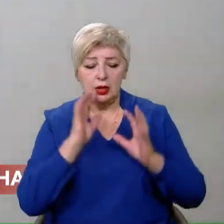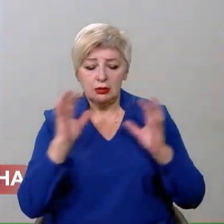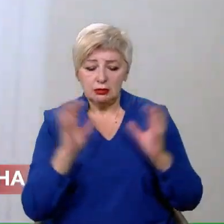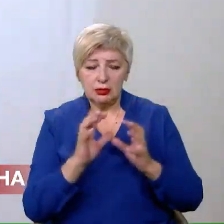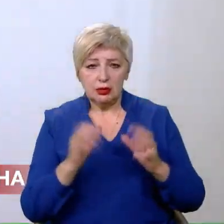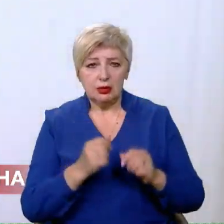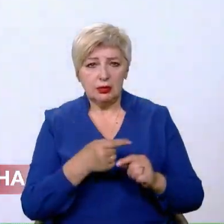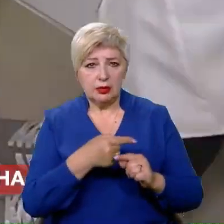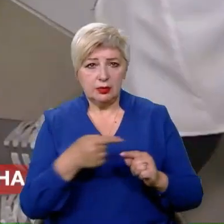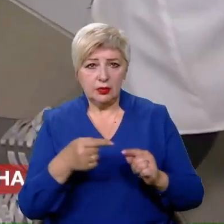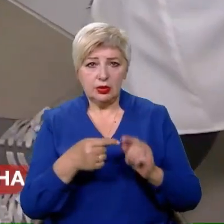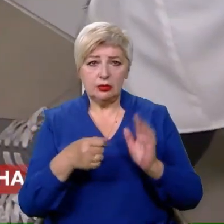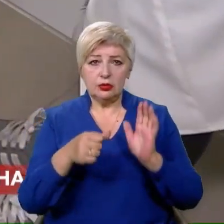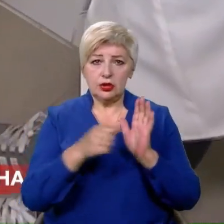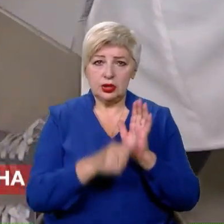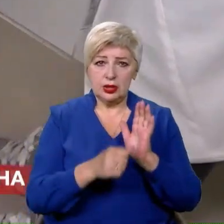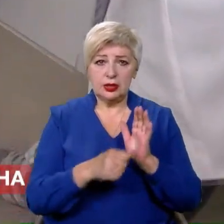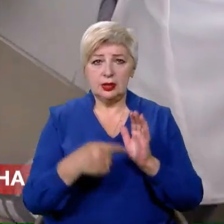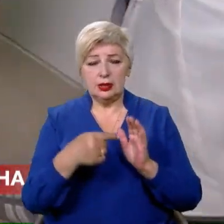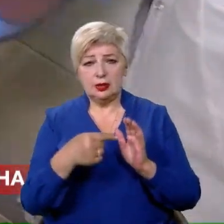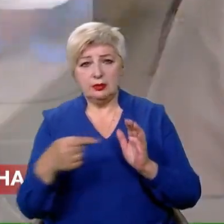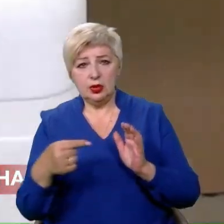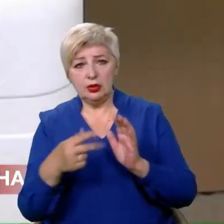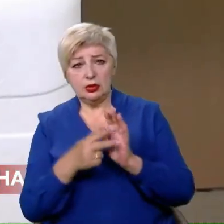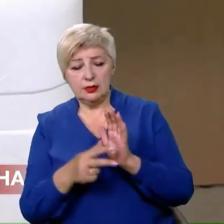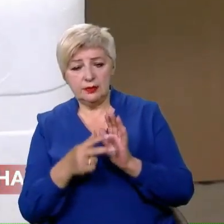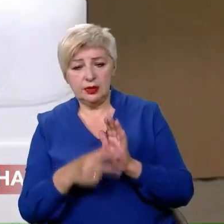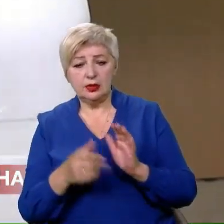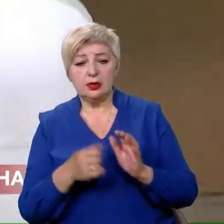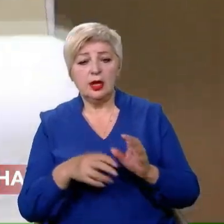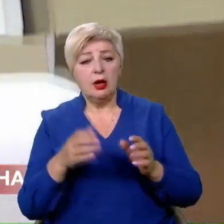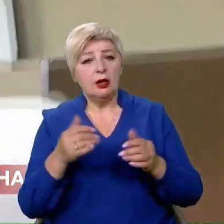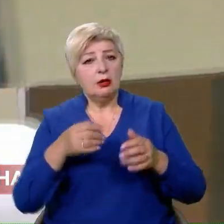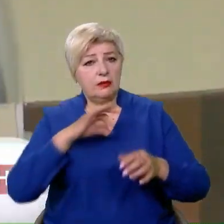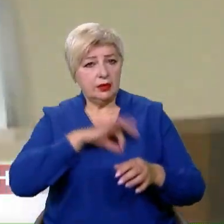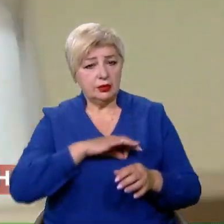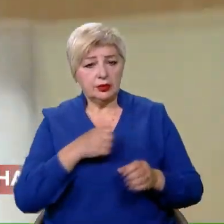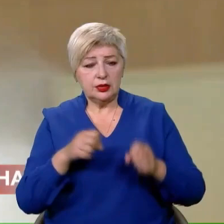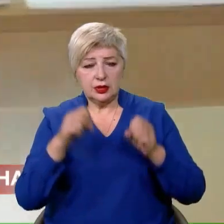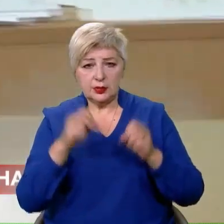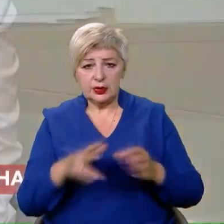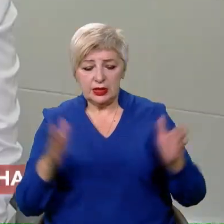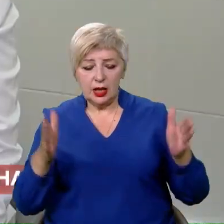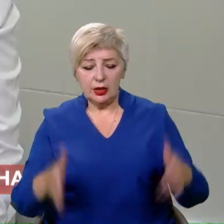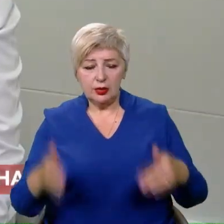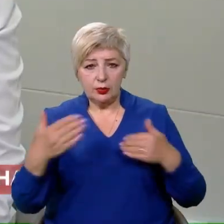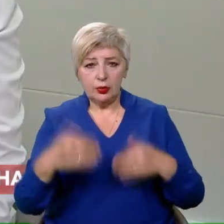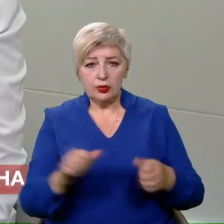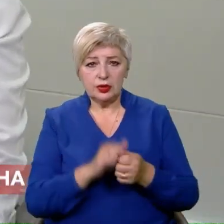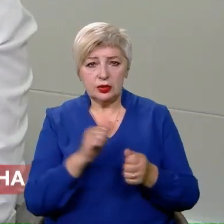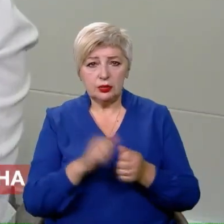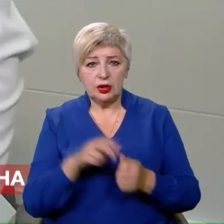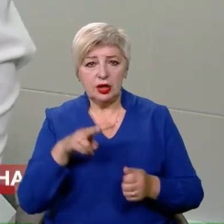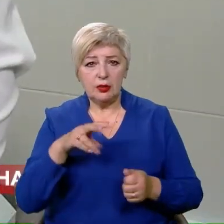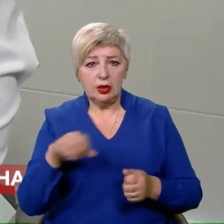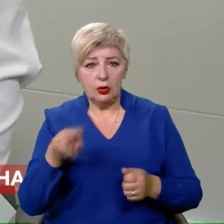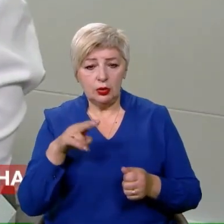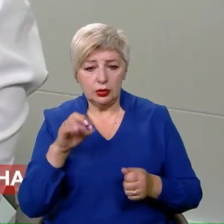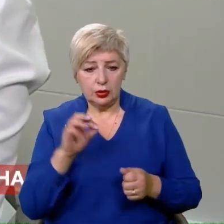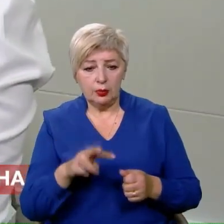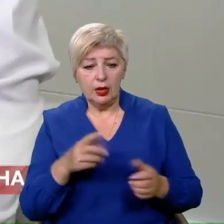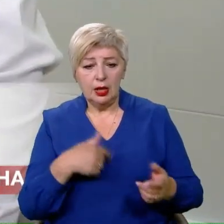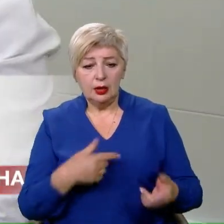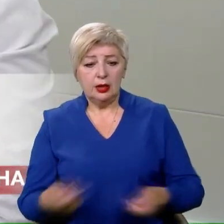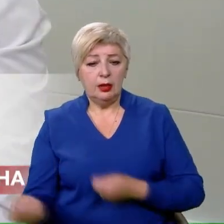до 80 градусів, медики використовують спеціальні бокси із сухим льодом. Нам поставили